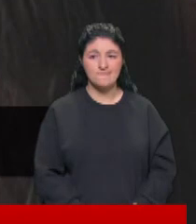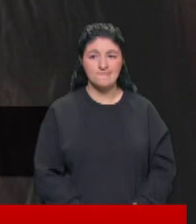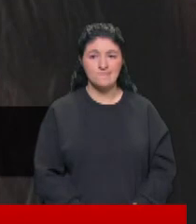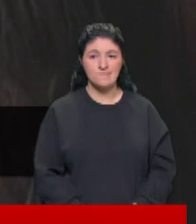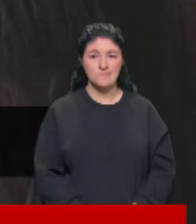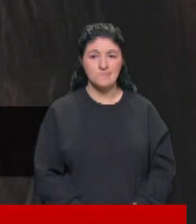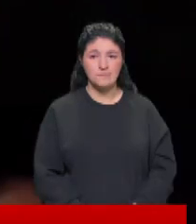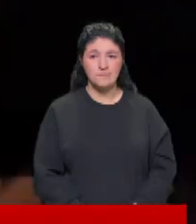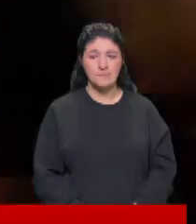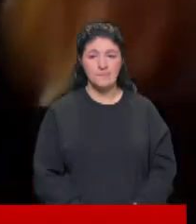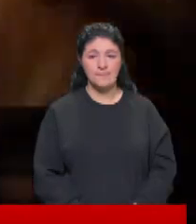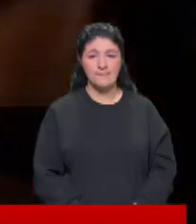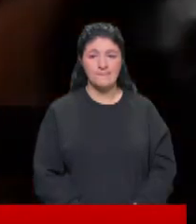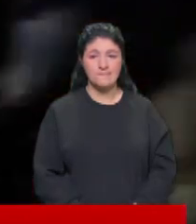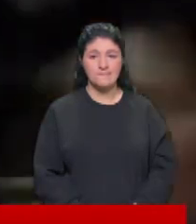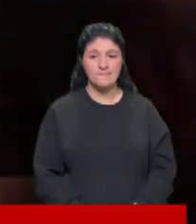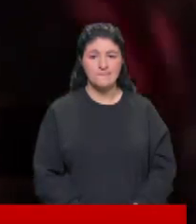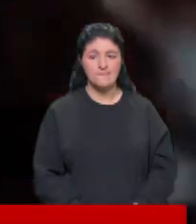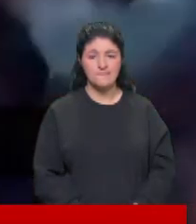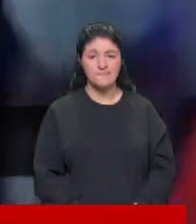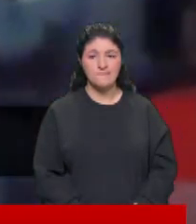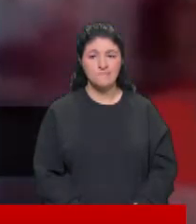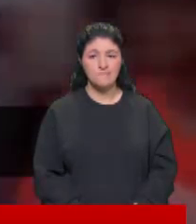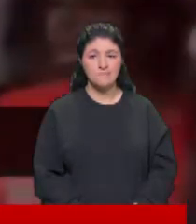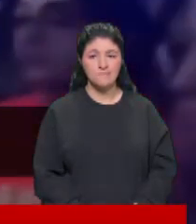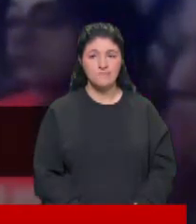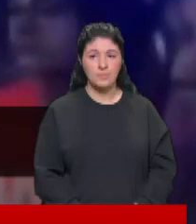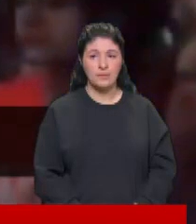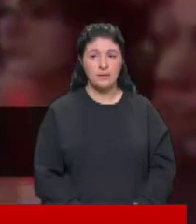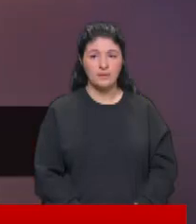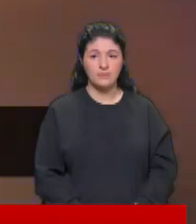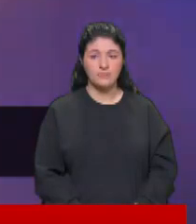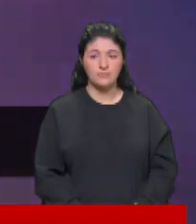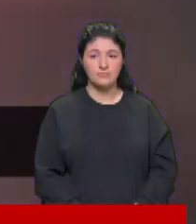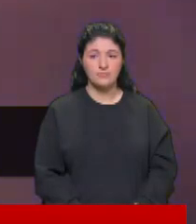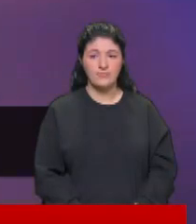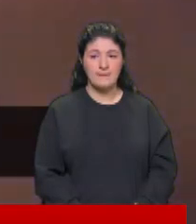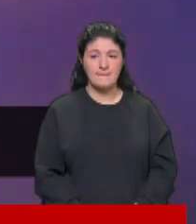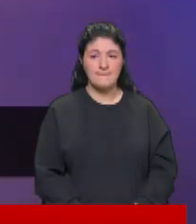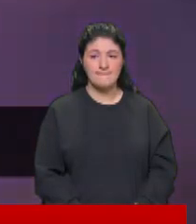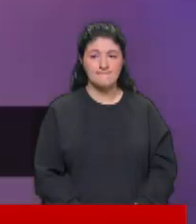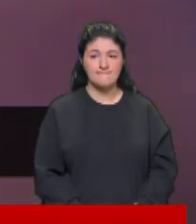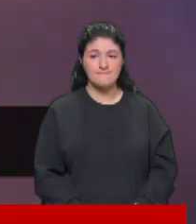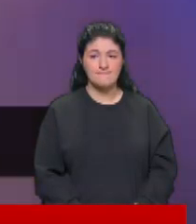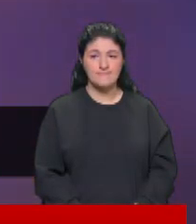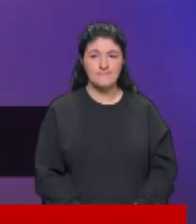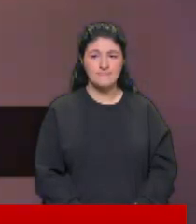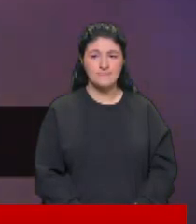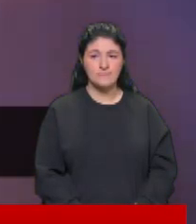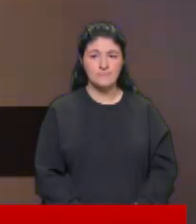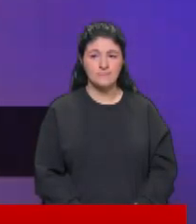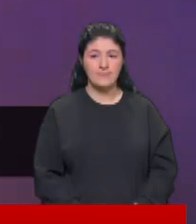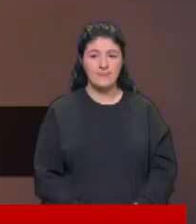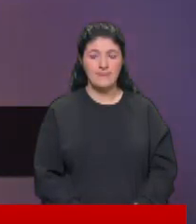gün demiştim bakalım. Katil KYK! Katil KYK! Çok uyardık, hepimiz dedik,